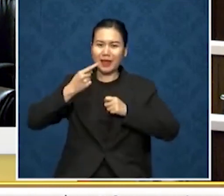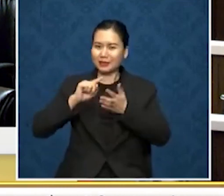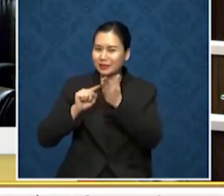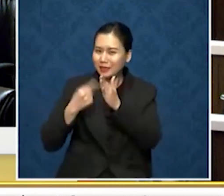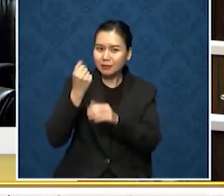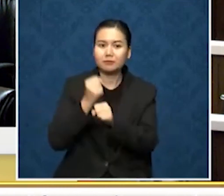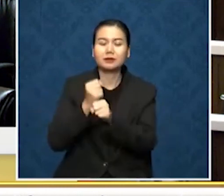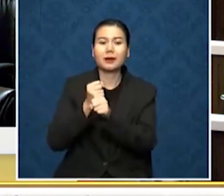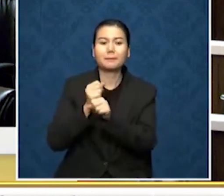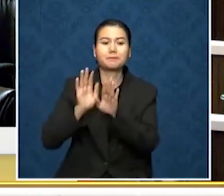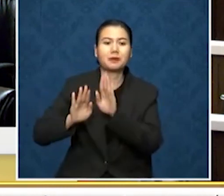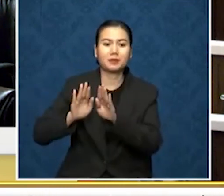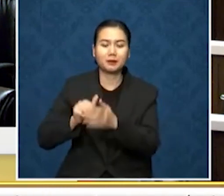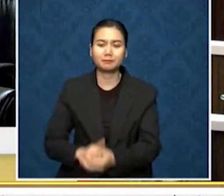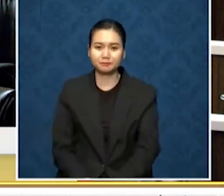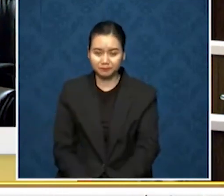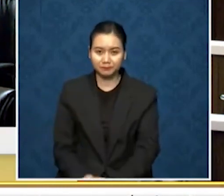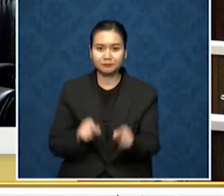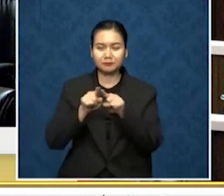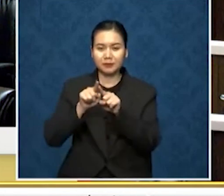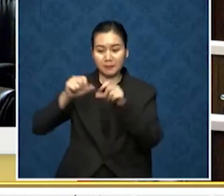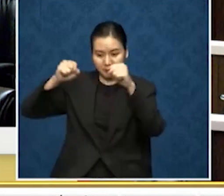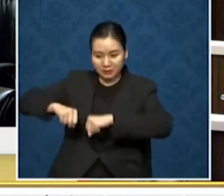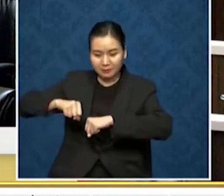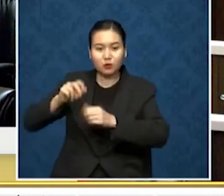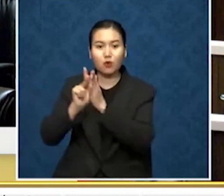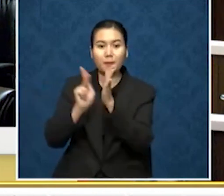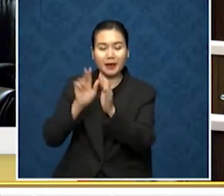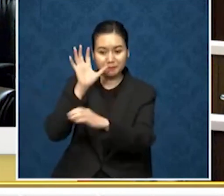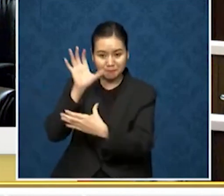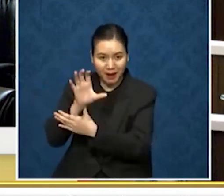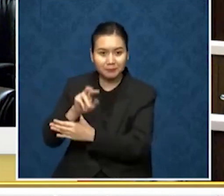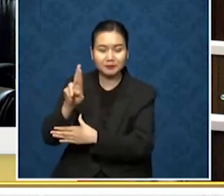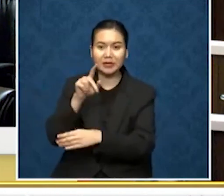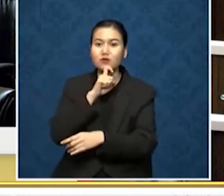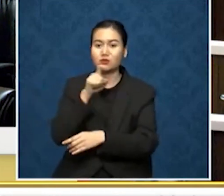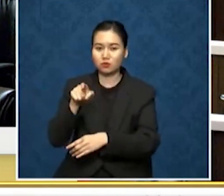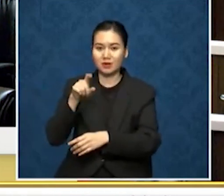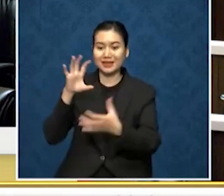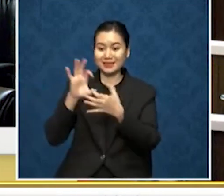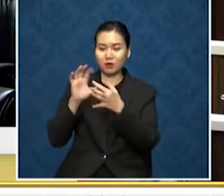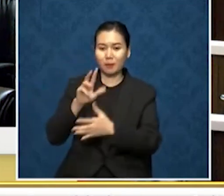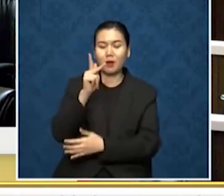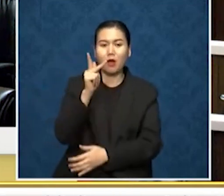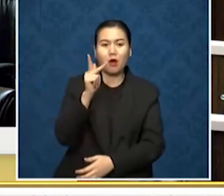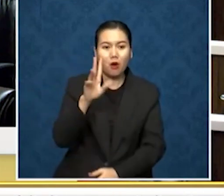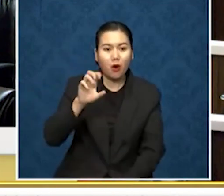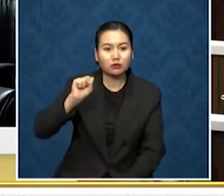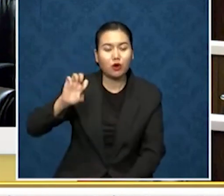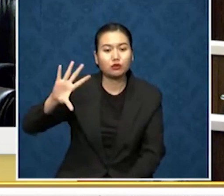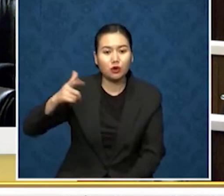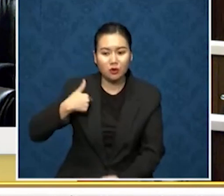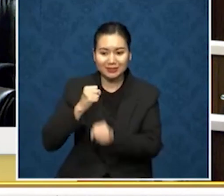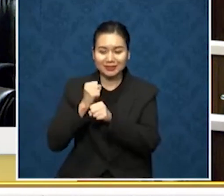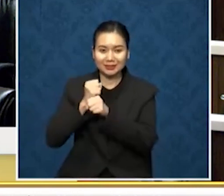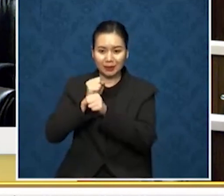เมืองเนื่องจากประชามตินะครับกฎหมายประชามติที่บังคับใช้อยู่รวมถึงคำสั่งหัวหนาคสชที่ทำให้การ